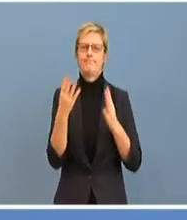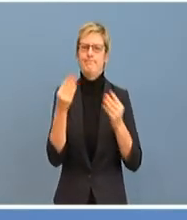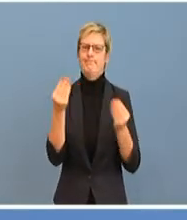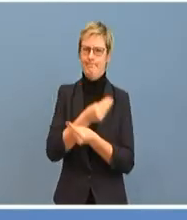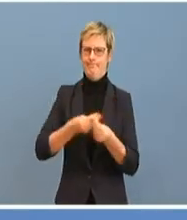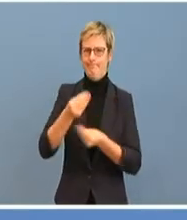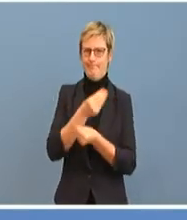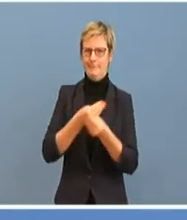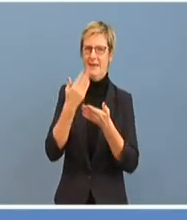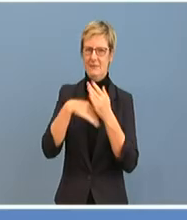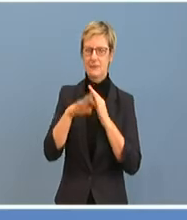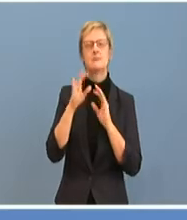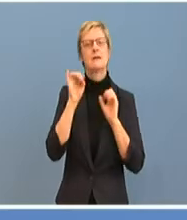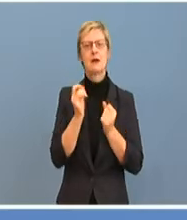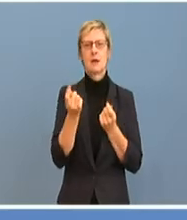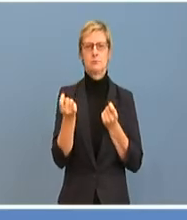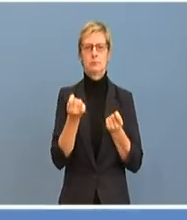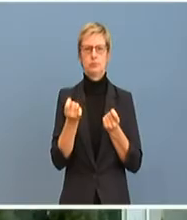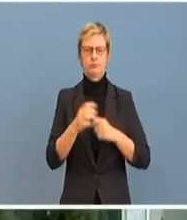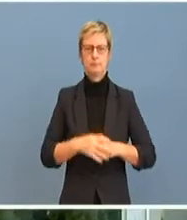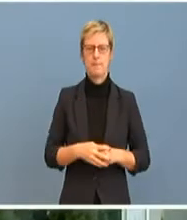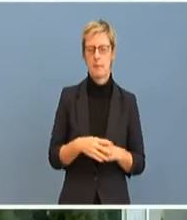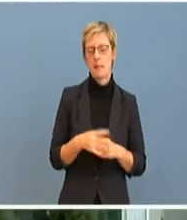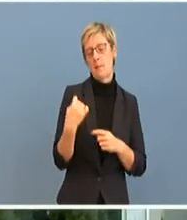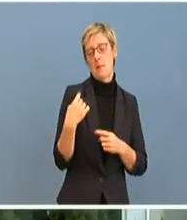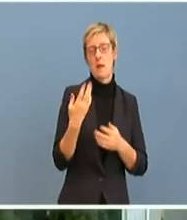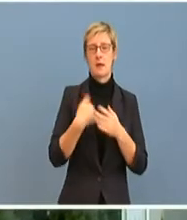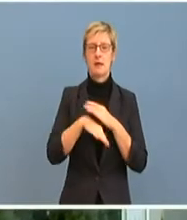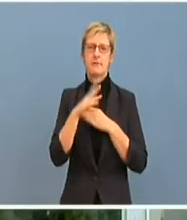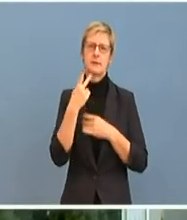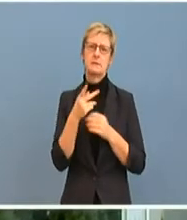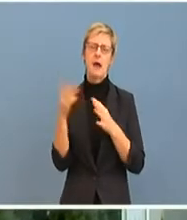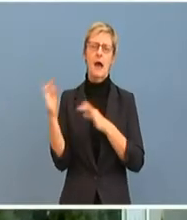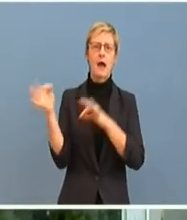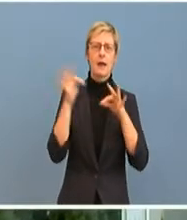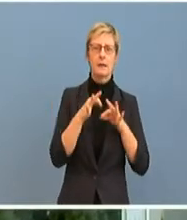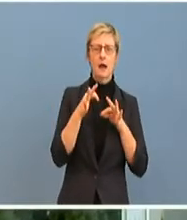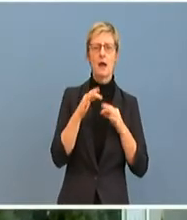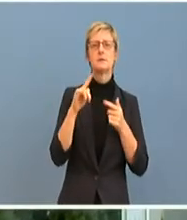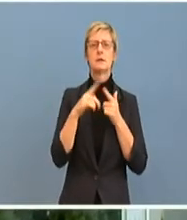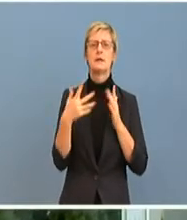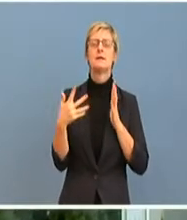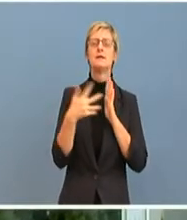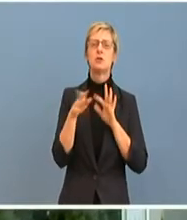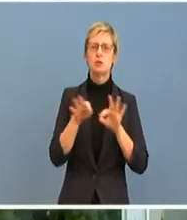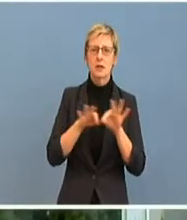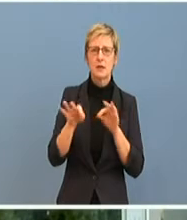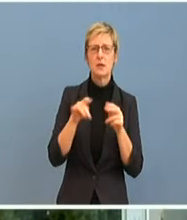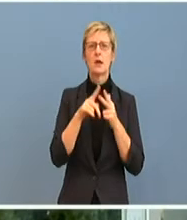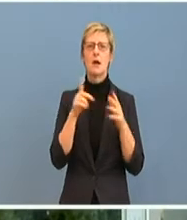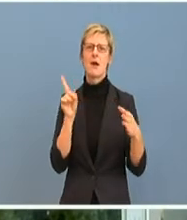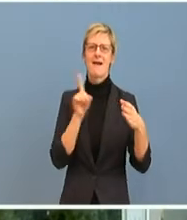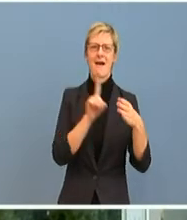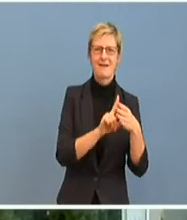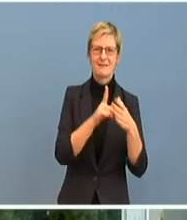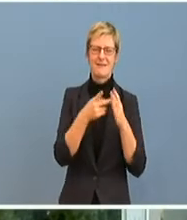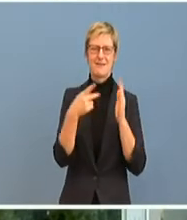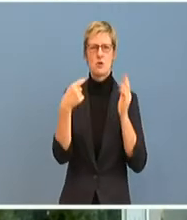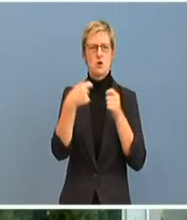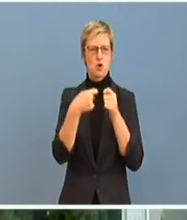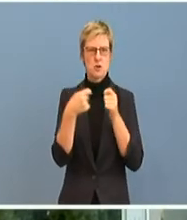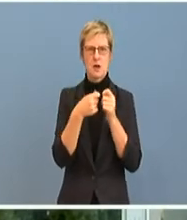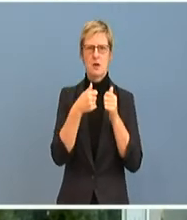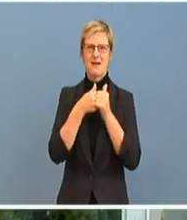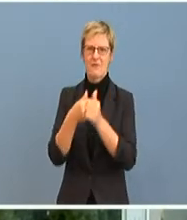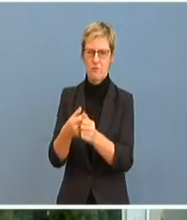Corona-Kabinett heute noch die Themen Einreise, Teststrategie, Quarantäne und Kontaktnachverfolgung beraten. Es geht jetzt, das wissen Sie, um